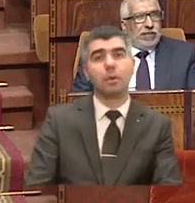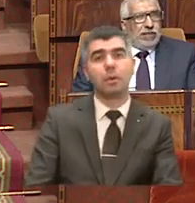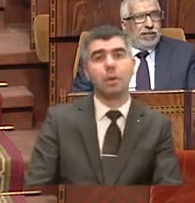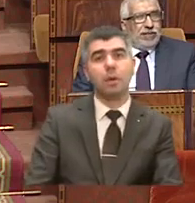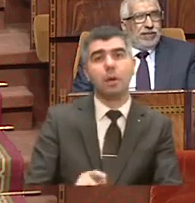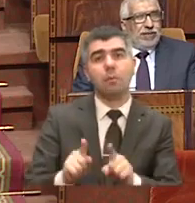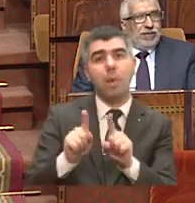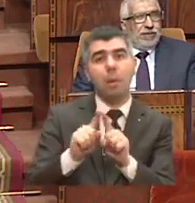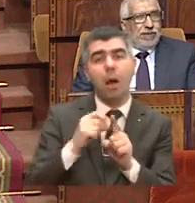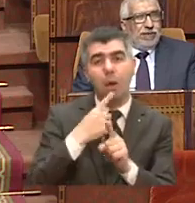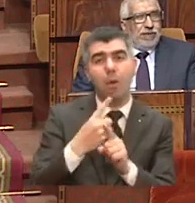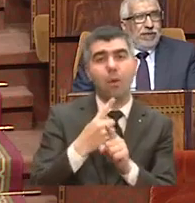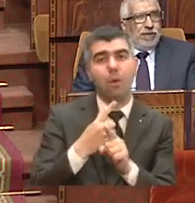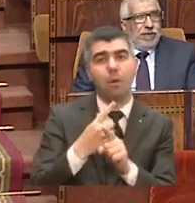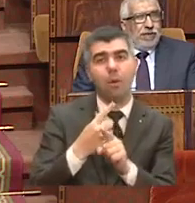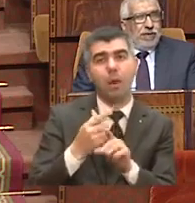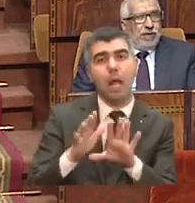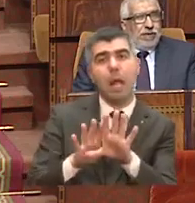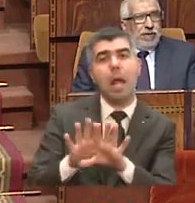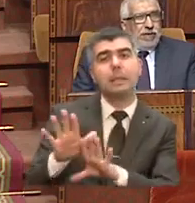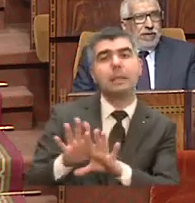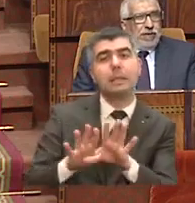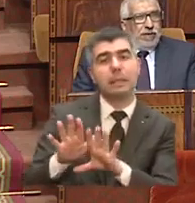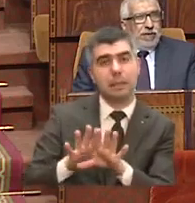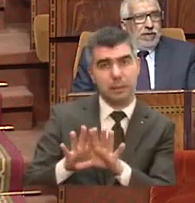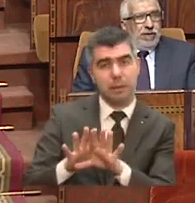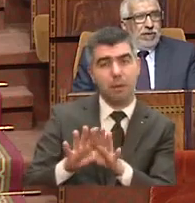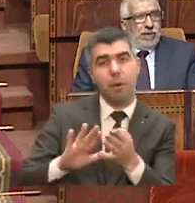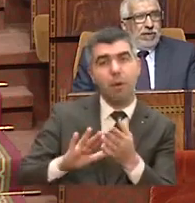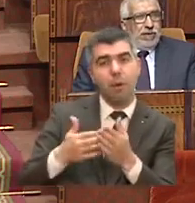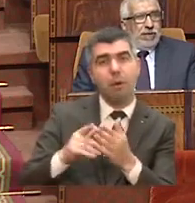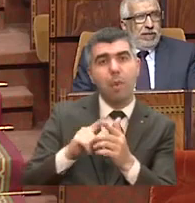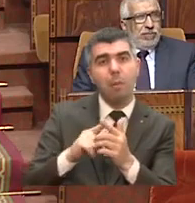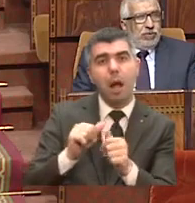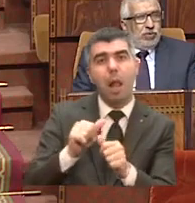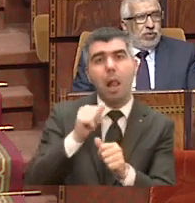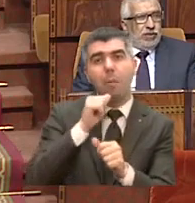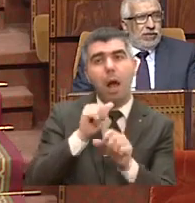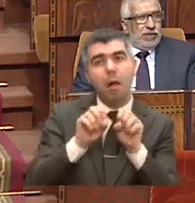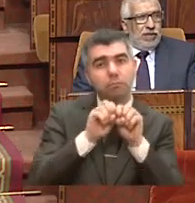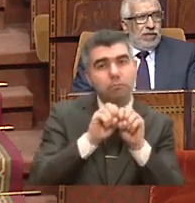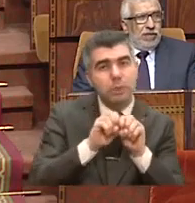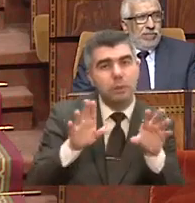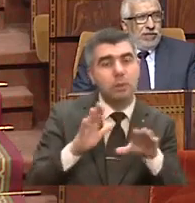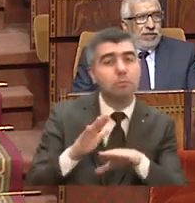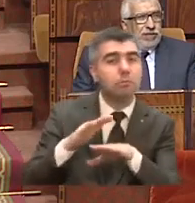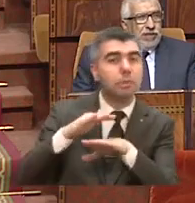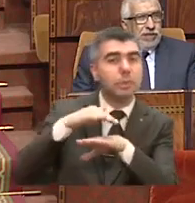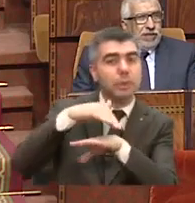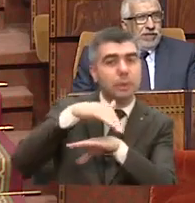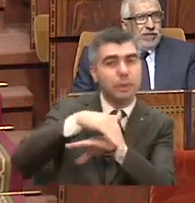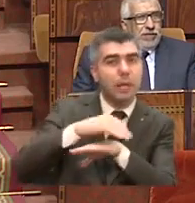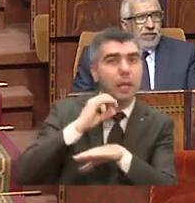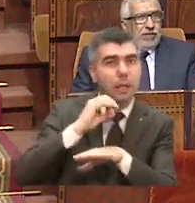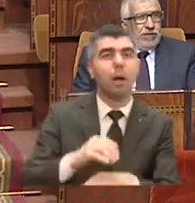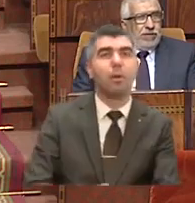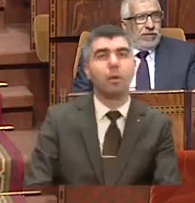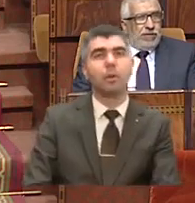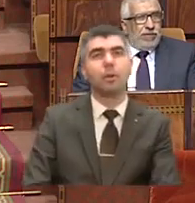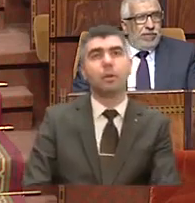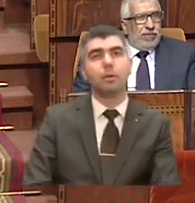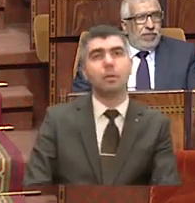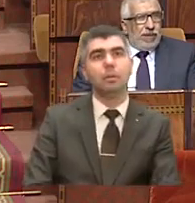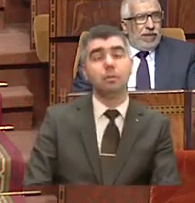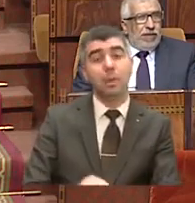بإقليم تارودانت، وخصوصا منطقة إغرم، بالمنظومة المائية من السد ديال الموجود في منطقة أولوز.